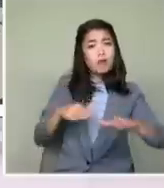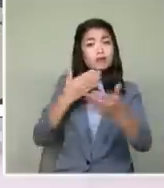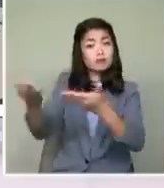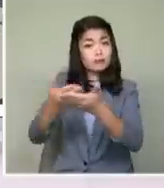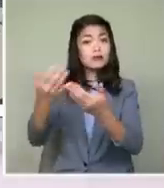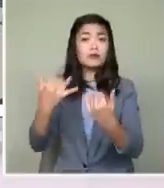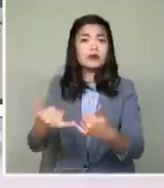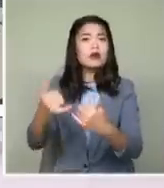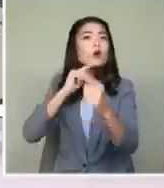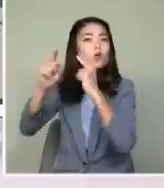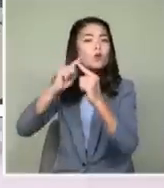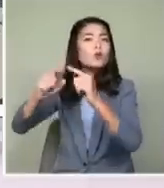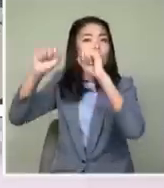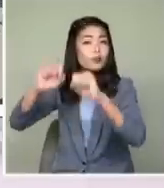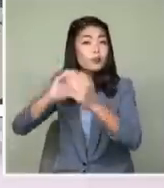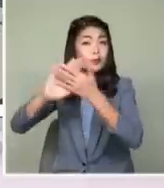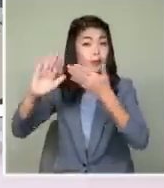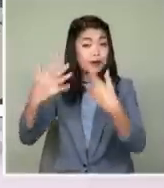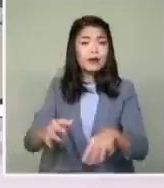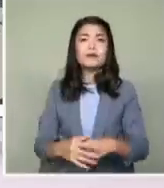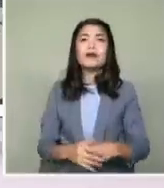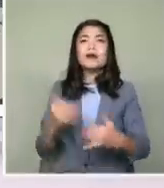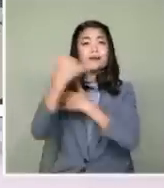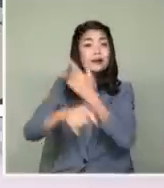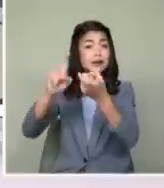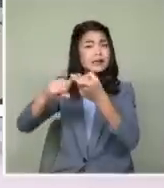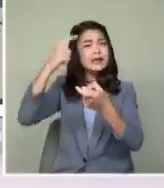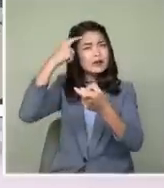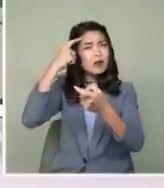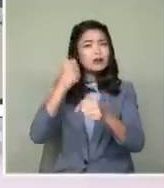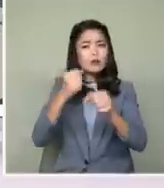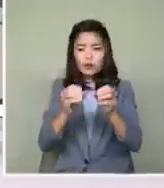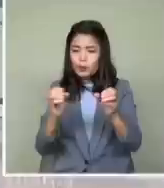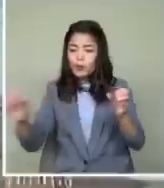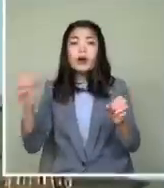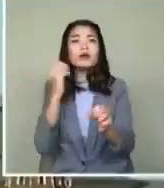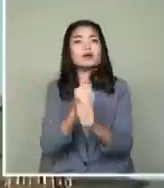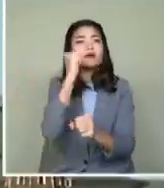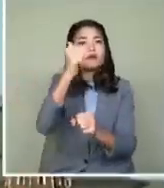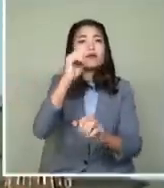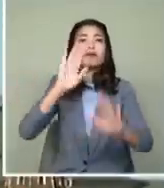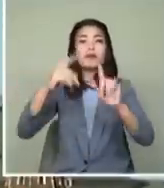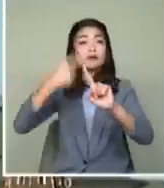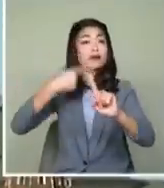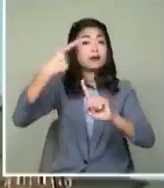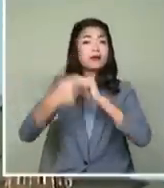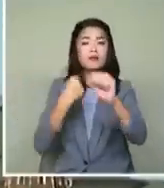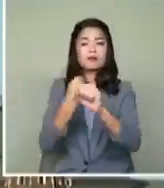อนนี้ก็มีการติดต่อกันไปแล้วนะครับเดี๋ยวติดตามเรื่องนี้กันหน่อยซึ่งรัสเซียบอกว่าจะสามารถผลิตมาจำนวนมหาศาลได้ประมาณช่วงมกราคม